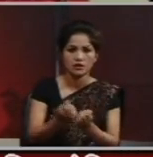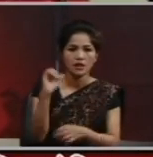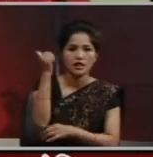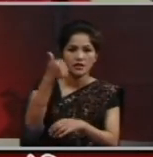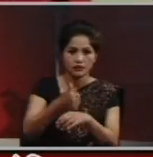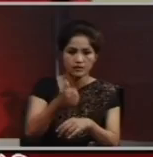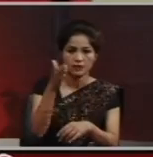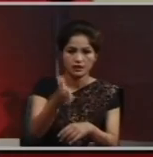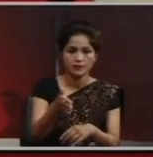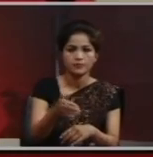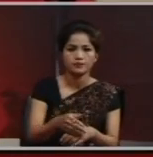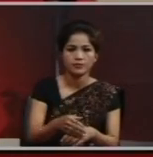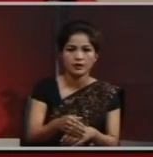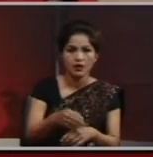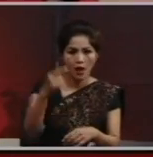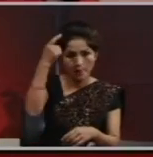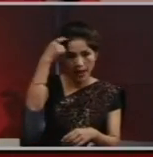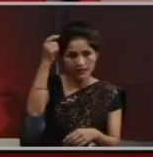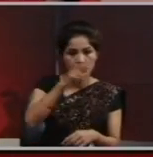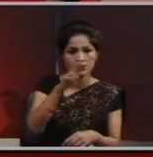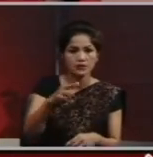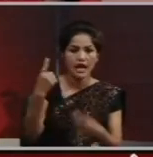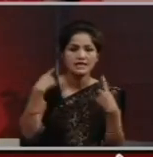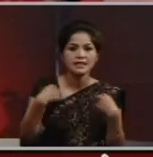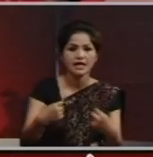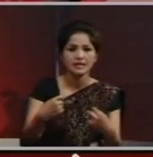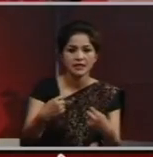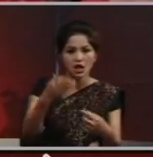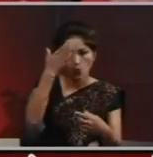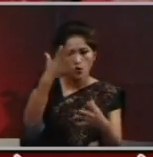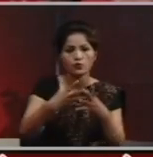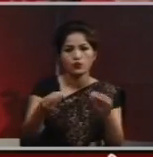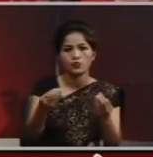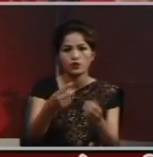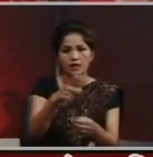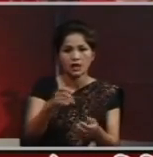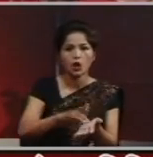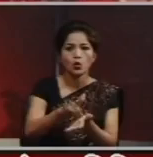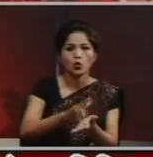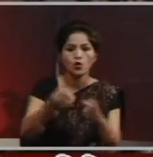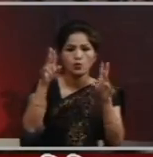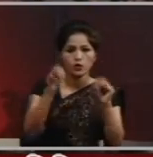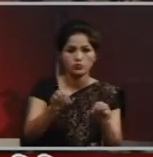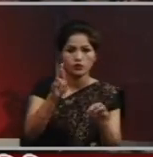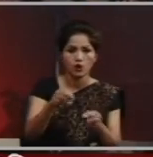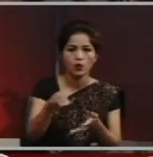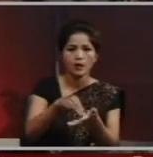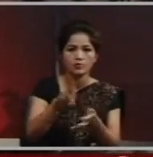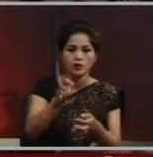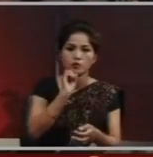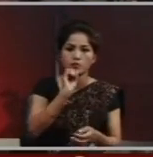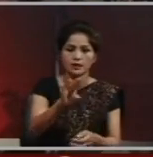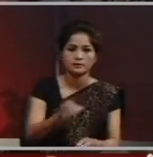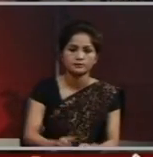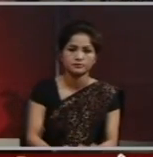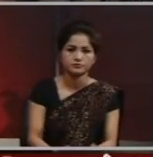राष्ट्रपति भण्डारीले मानसिक तथा शारीरिक आरोग्यताका लागि योग महत्वपूर्ण माध्यम रहेको